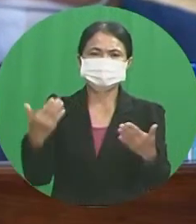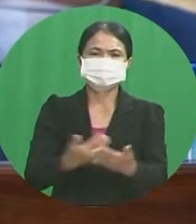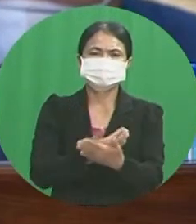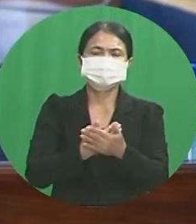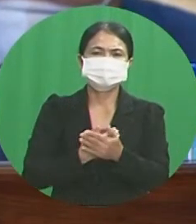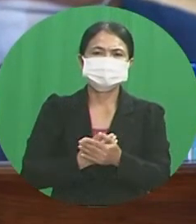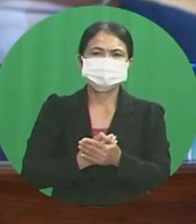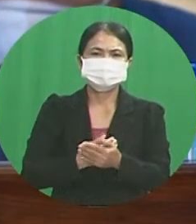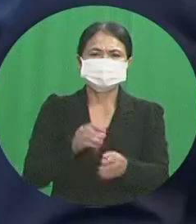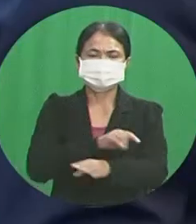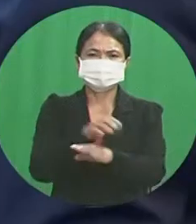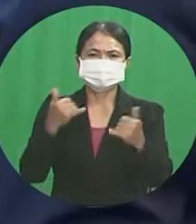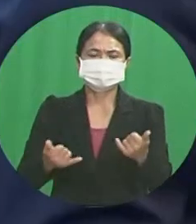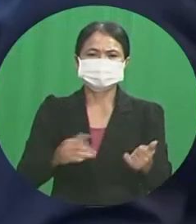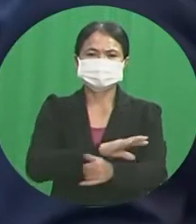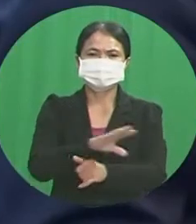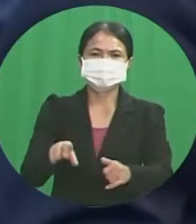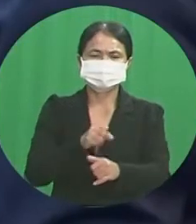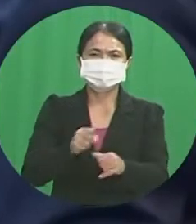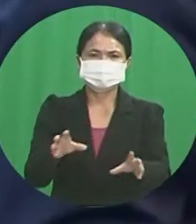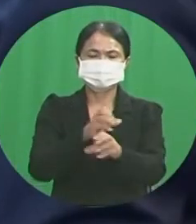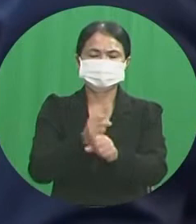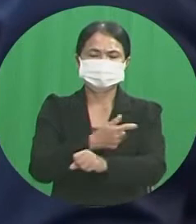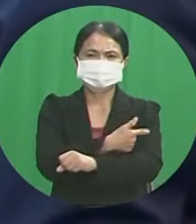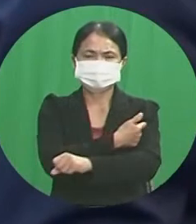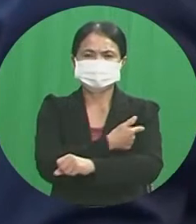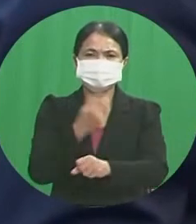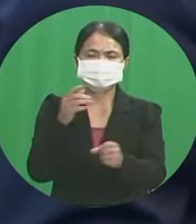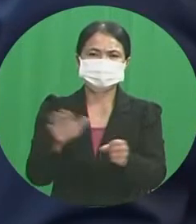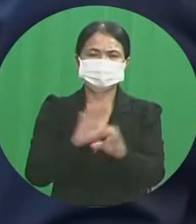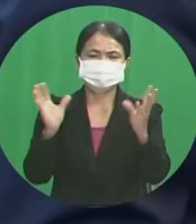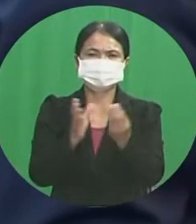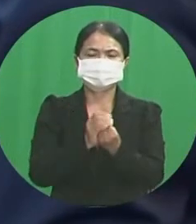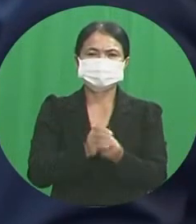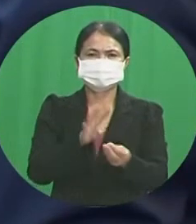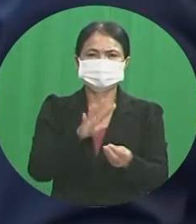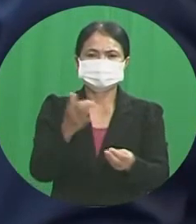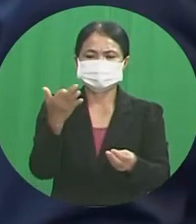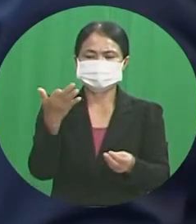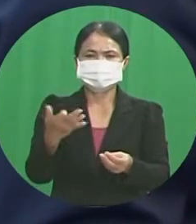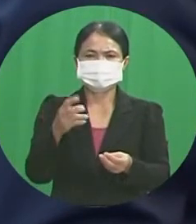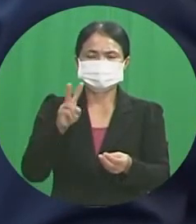ថាមកដល់ពេលនេះកម្ពុជាមិនទាន់បានទទួលវ៉ាក់សាំងសន្យាសរុបចំនួន